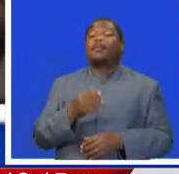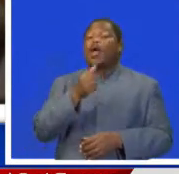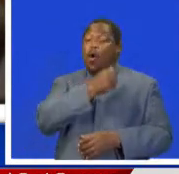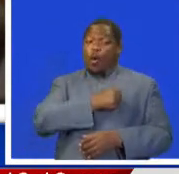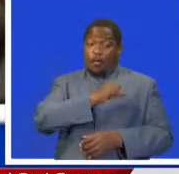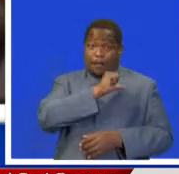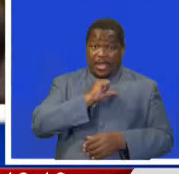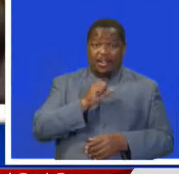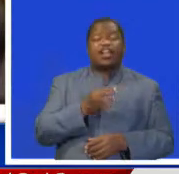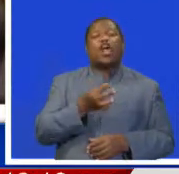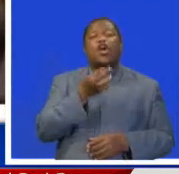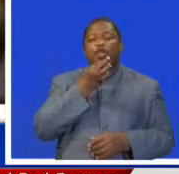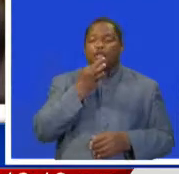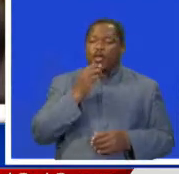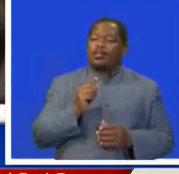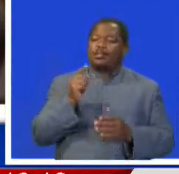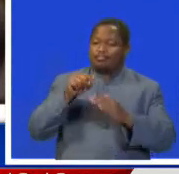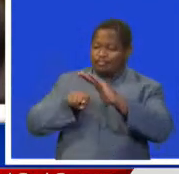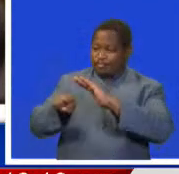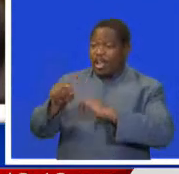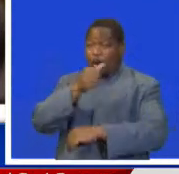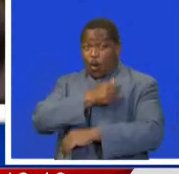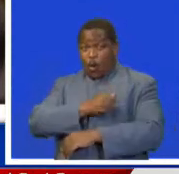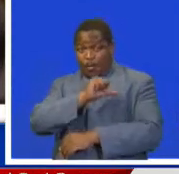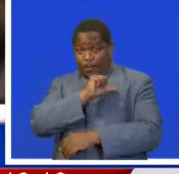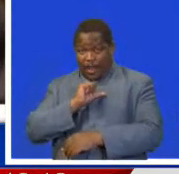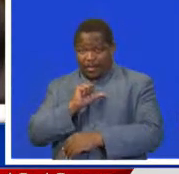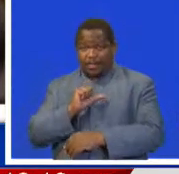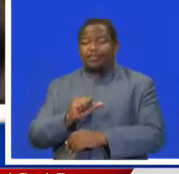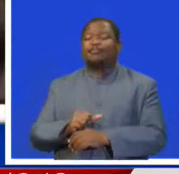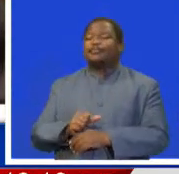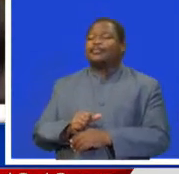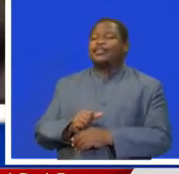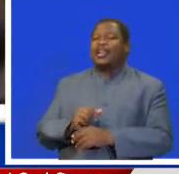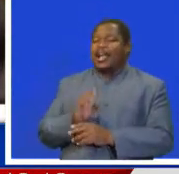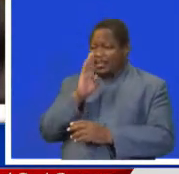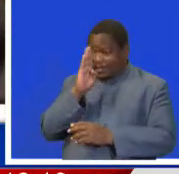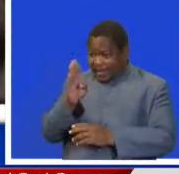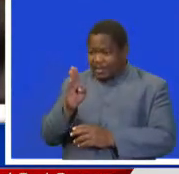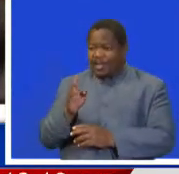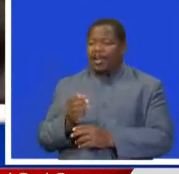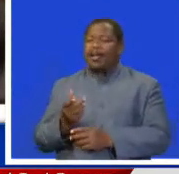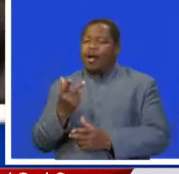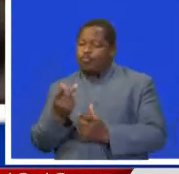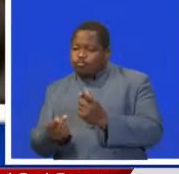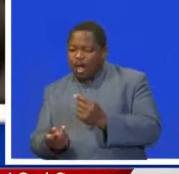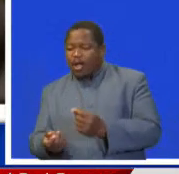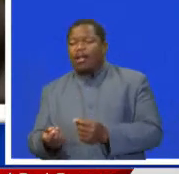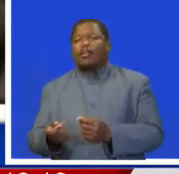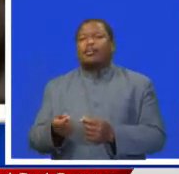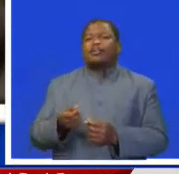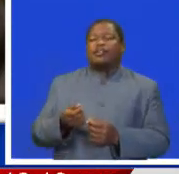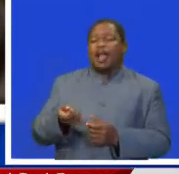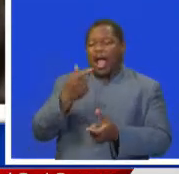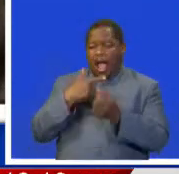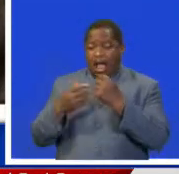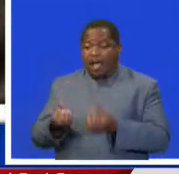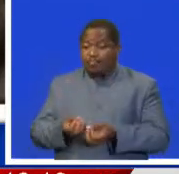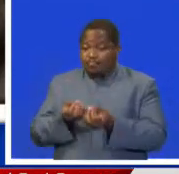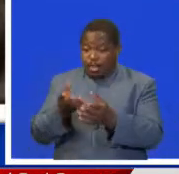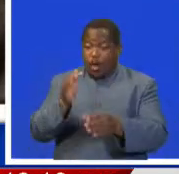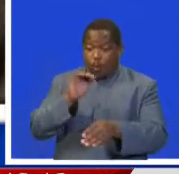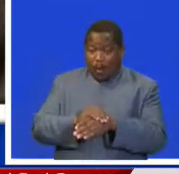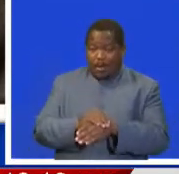lokulakutele elashwe uthi uthathe inombolo njengoba kuthi ngeke sithathe inombolo vele kulabanye ukuze